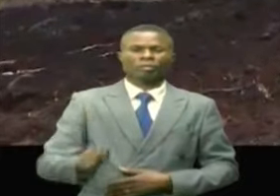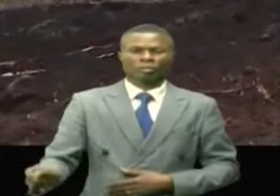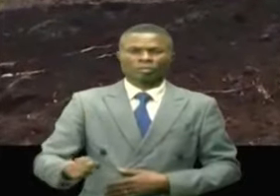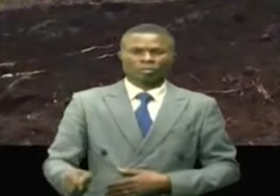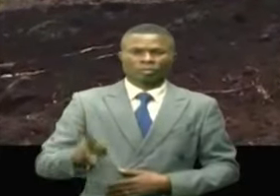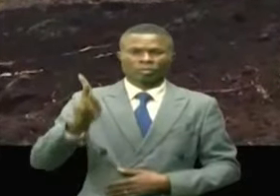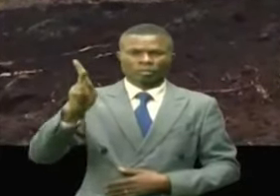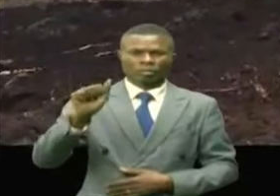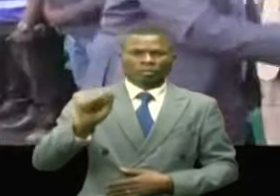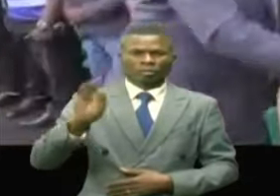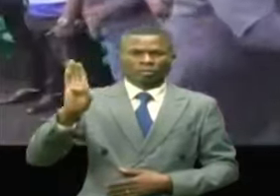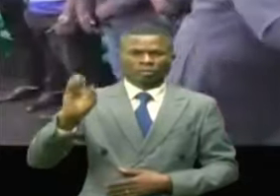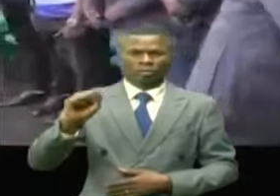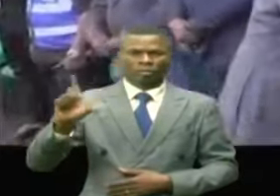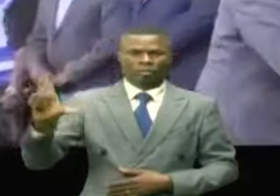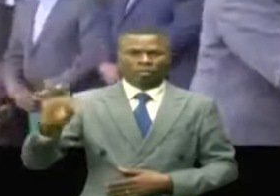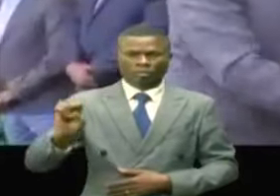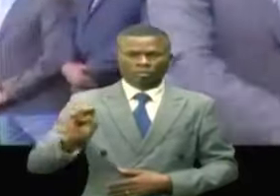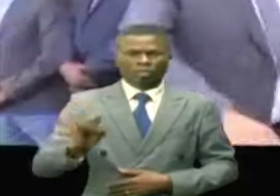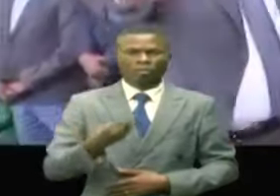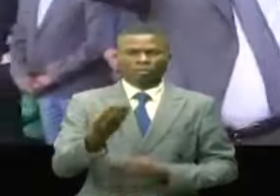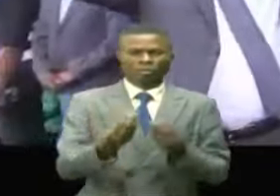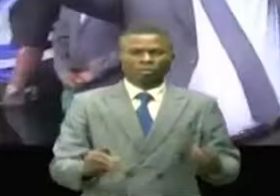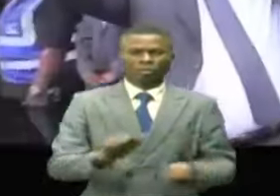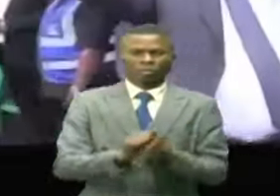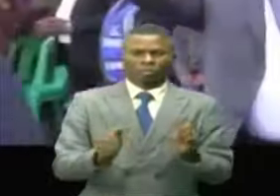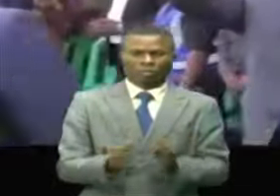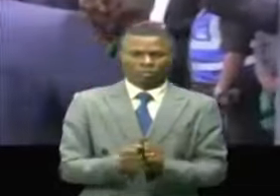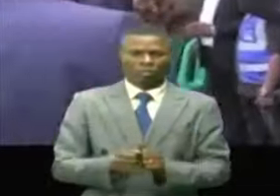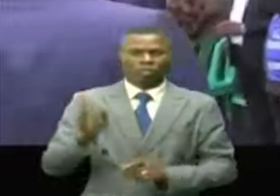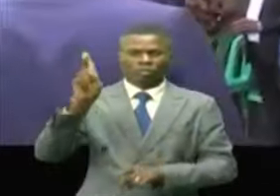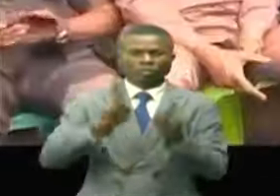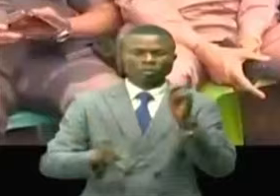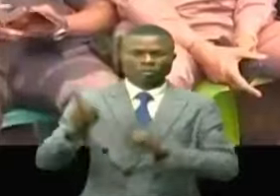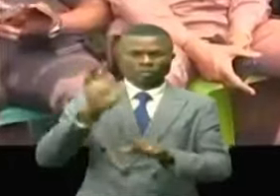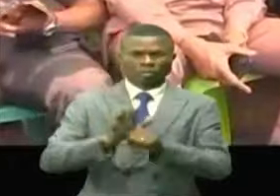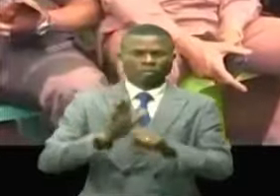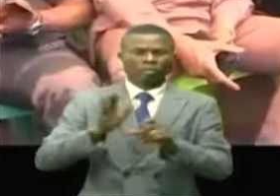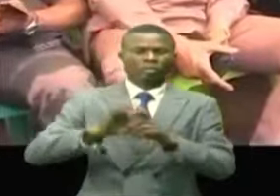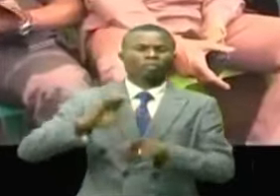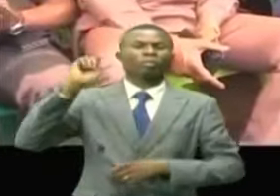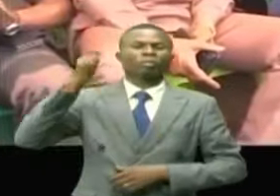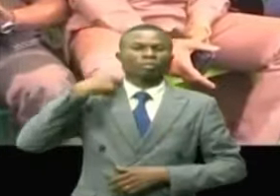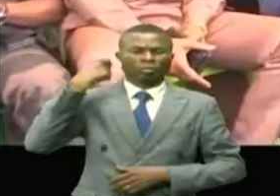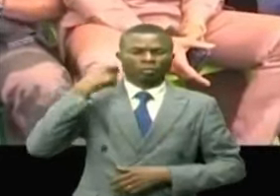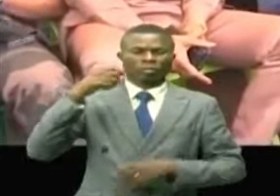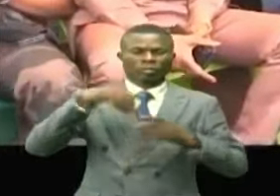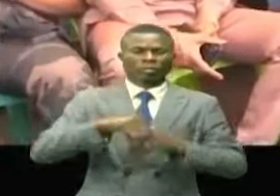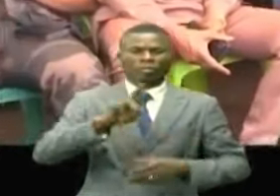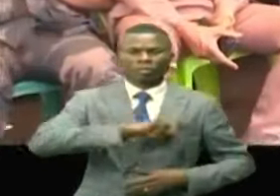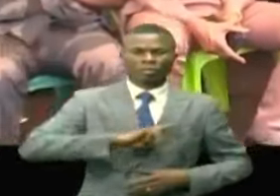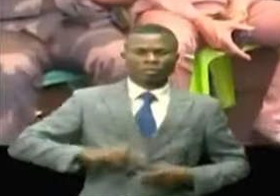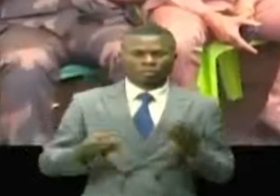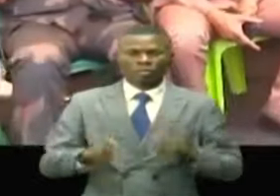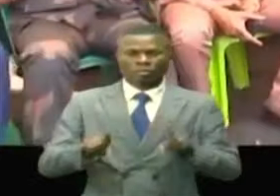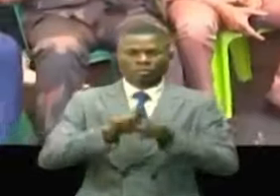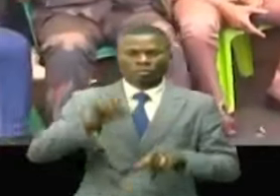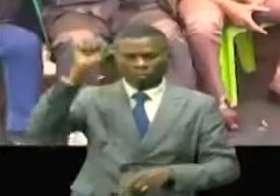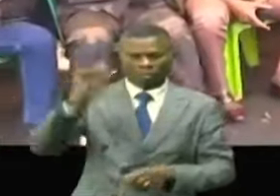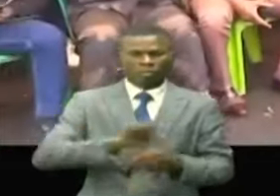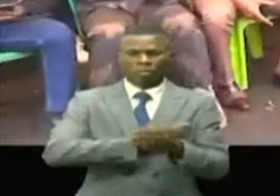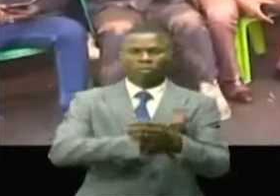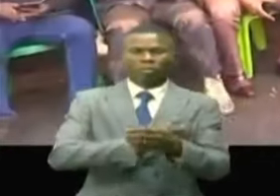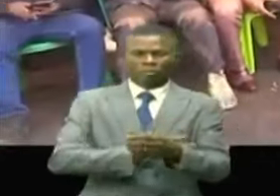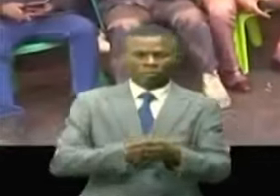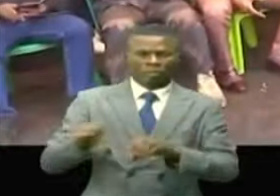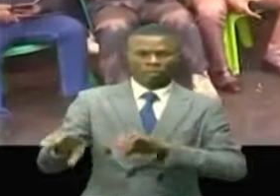Kabaret afin de résoudre le problème de la surpopulation carcéral à travers la RDC et le Sud kivo en particulier